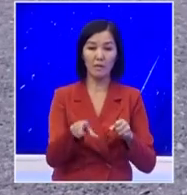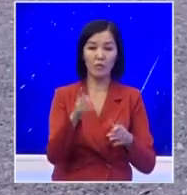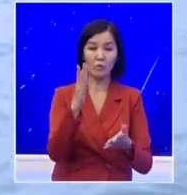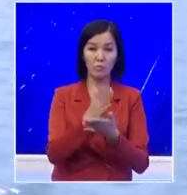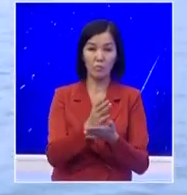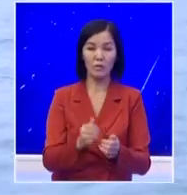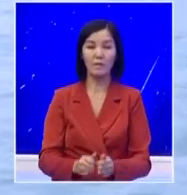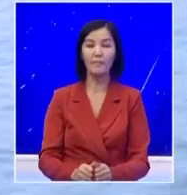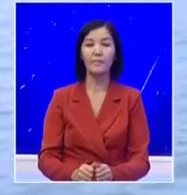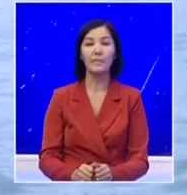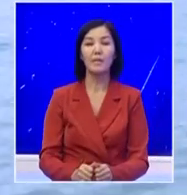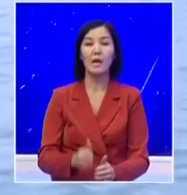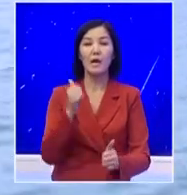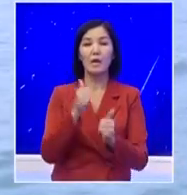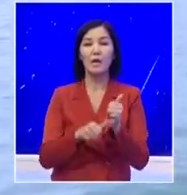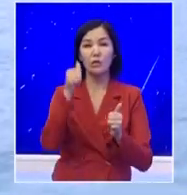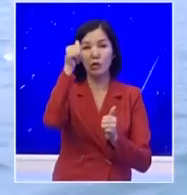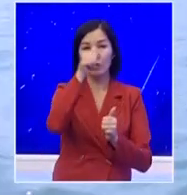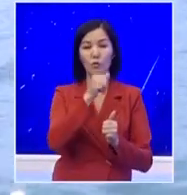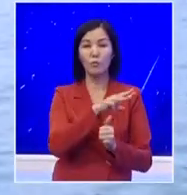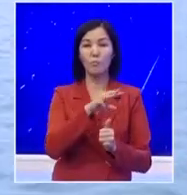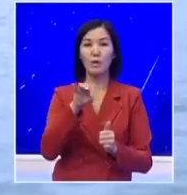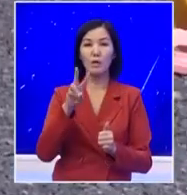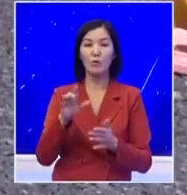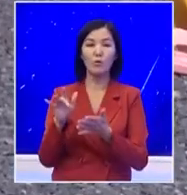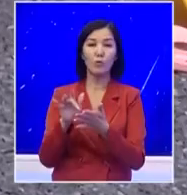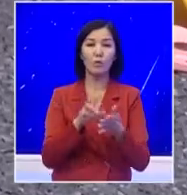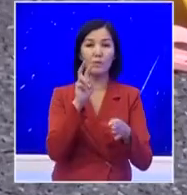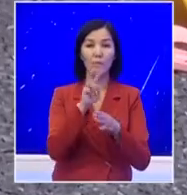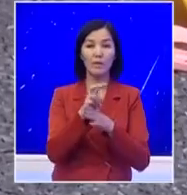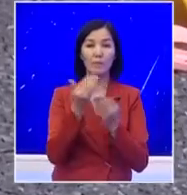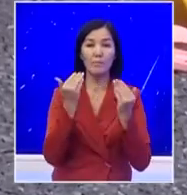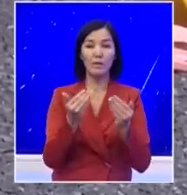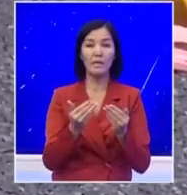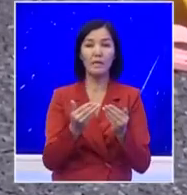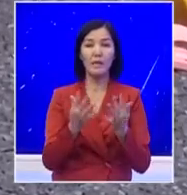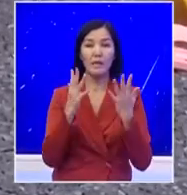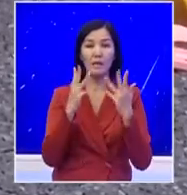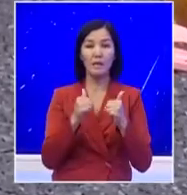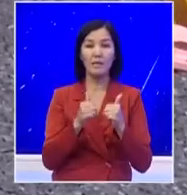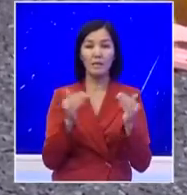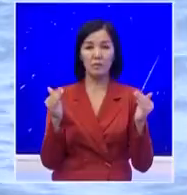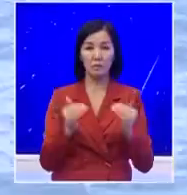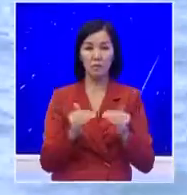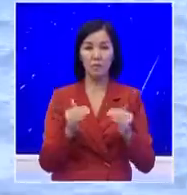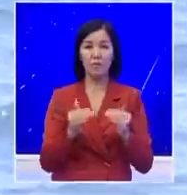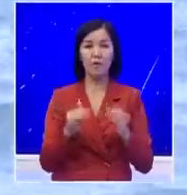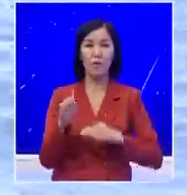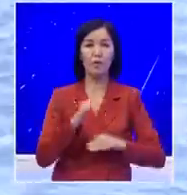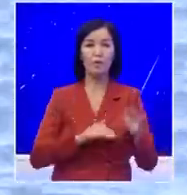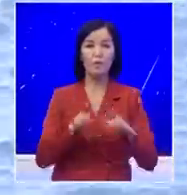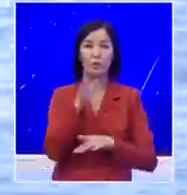болады. Алакөлге жыл сайын миллиондаған турист келеді. Биыл пандемияға байланысты олардың саны жылдағыдан төмен. Шомылу